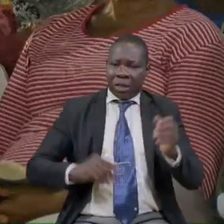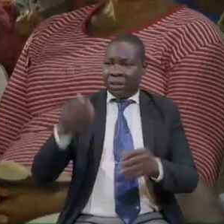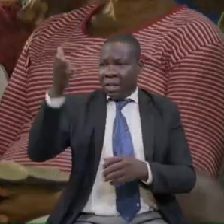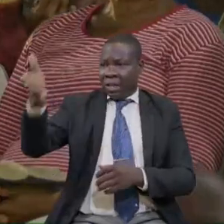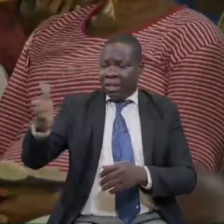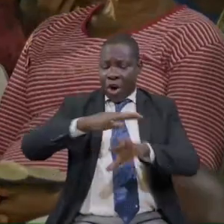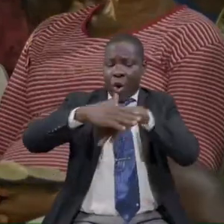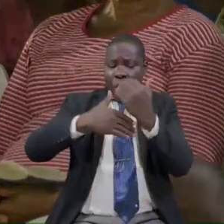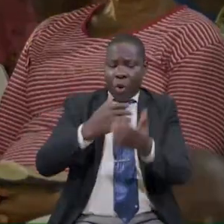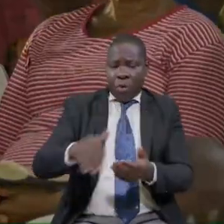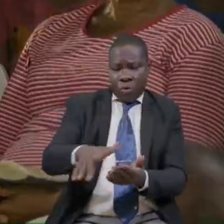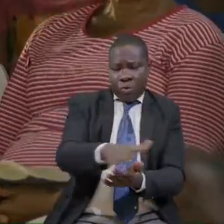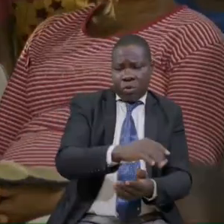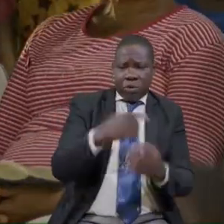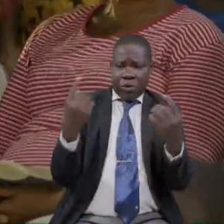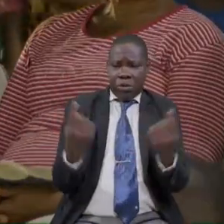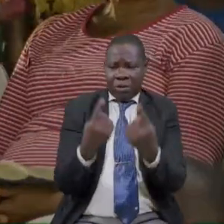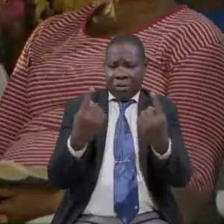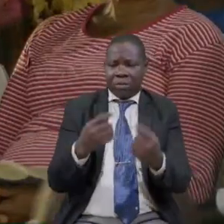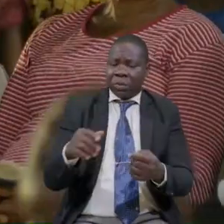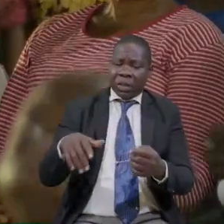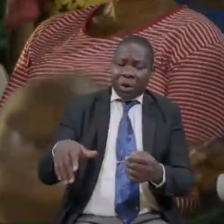toutes les tâches,